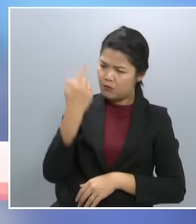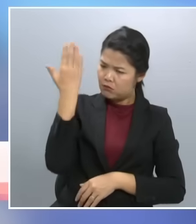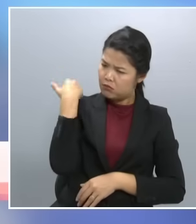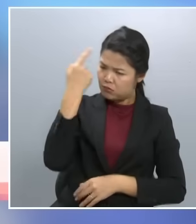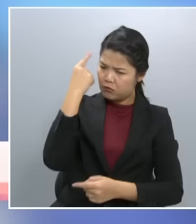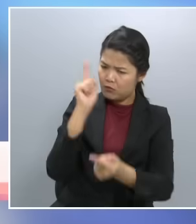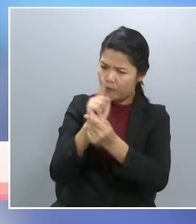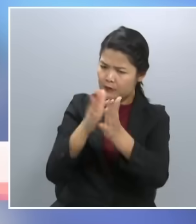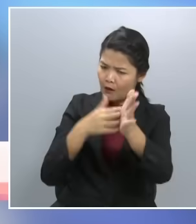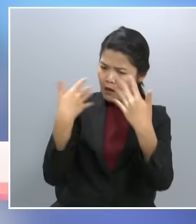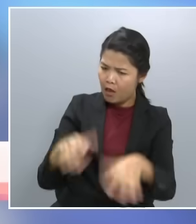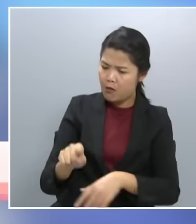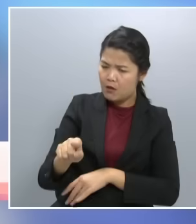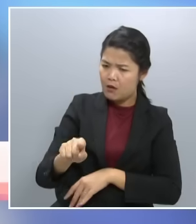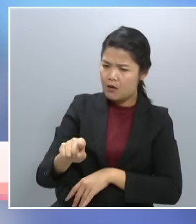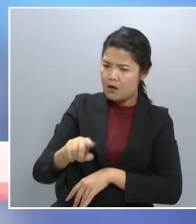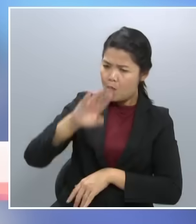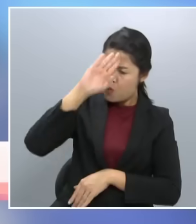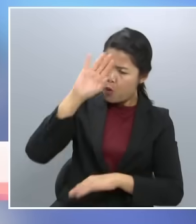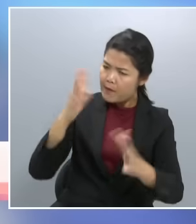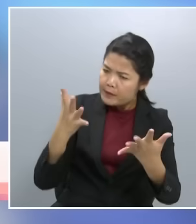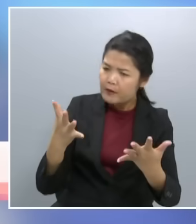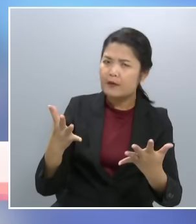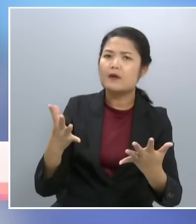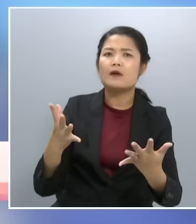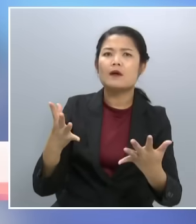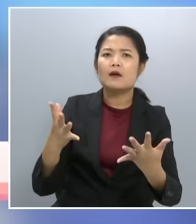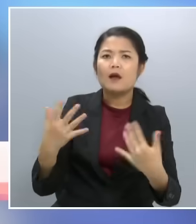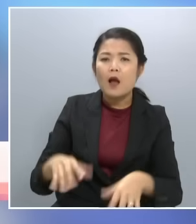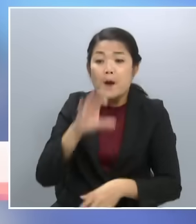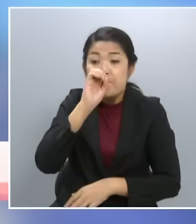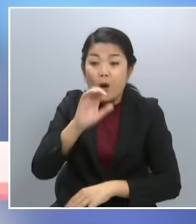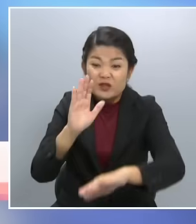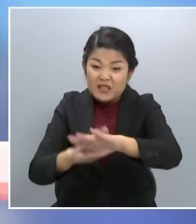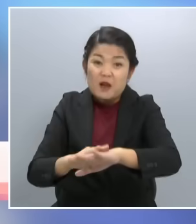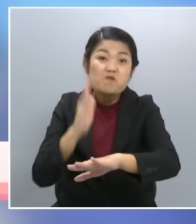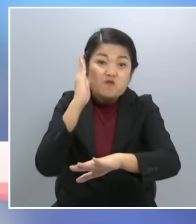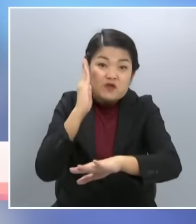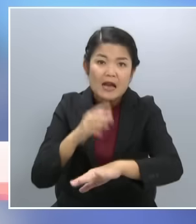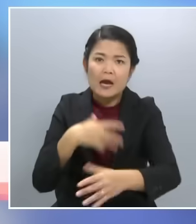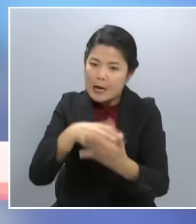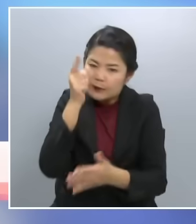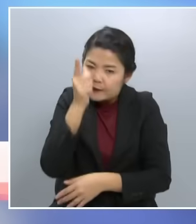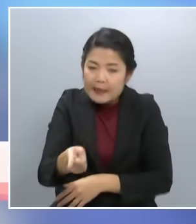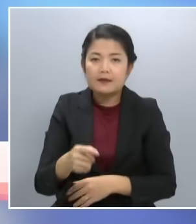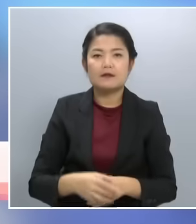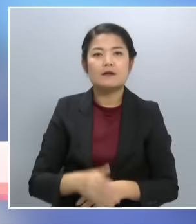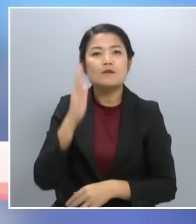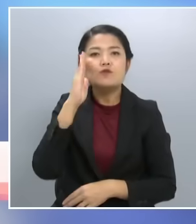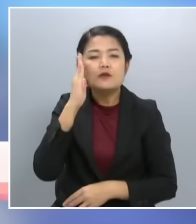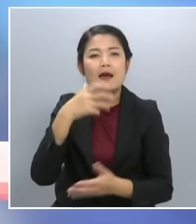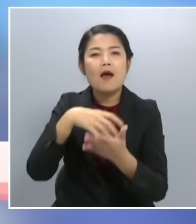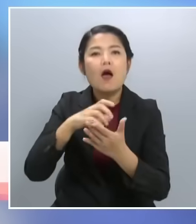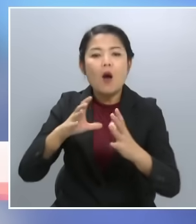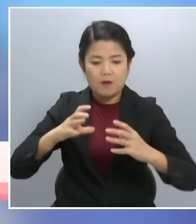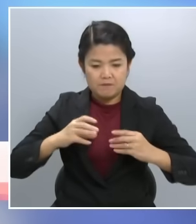มานานหลายปีแพรวไม่เคยเป็นแบบนี้นะแล้วก็บอกให้โบ้เนี่ยนะพูดความจริงออกมาโบ้จึงยอมรับว่า